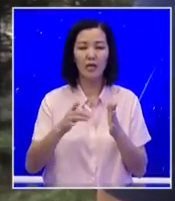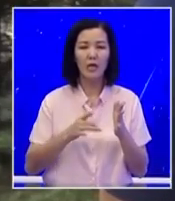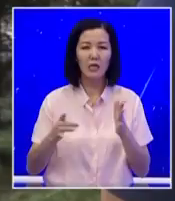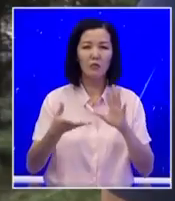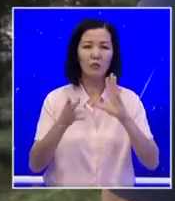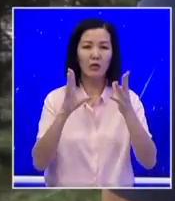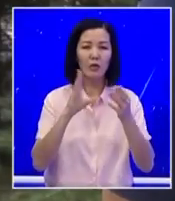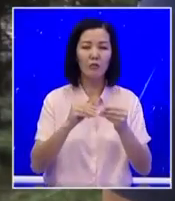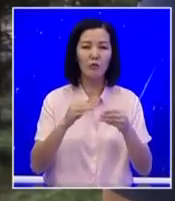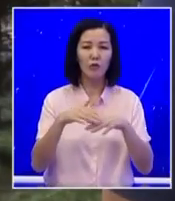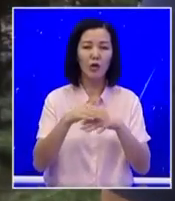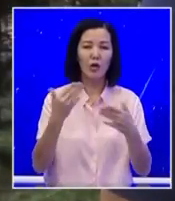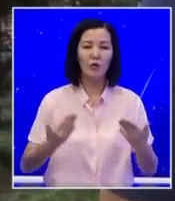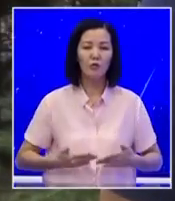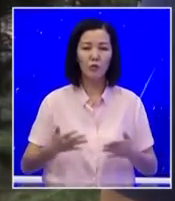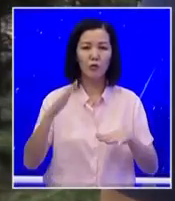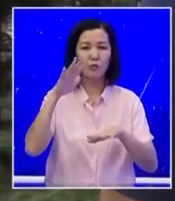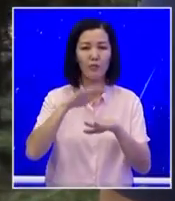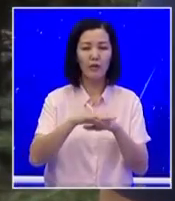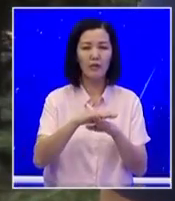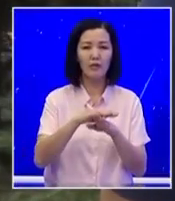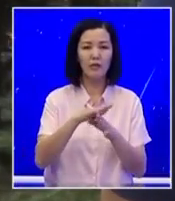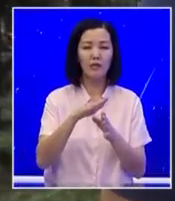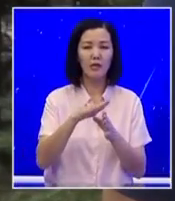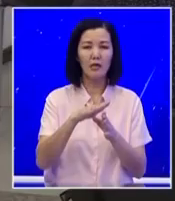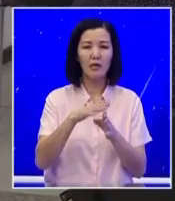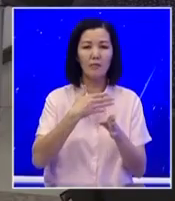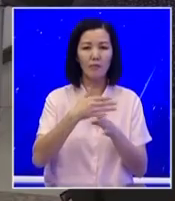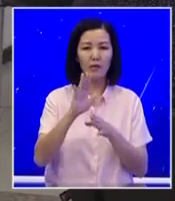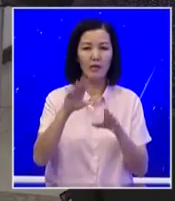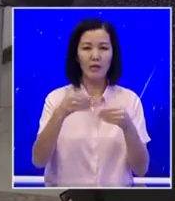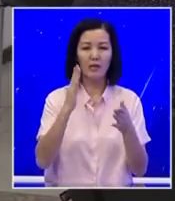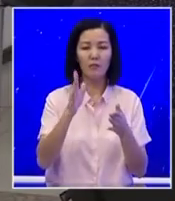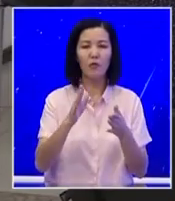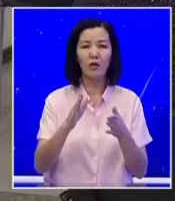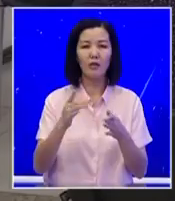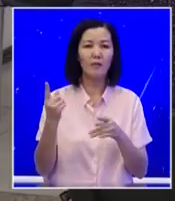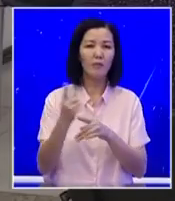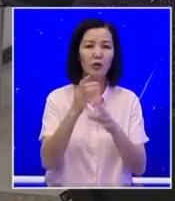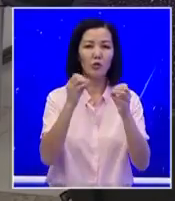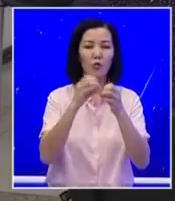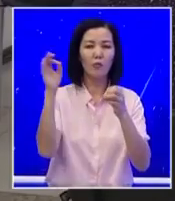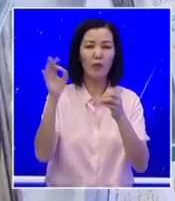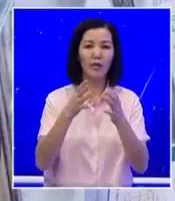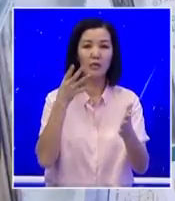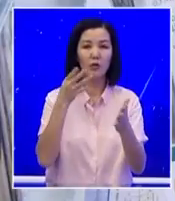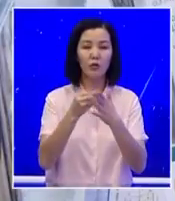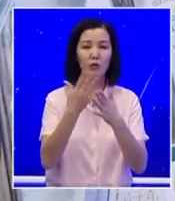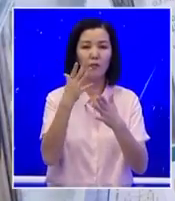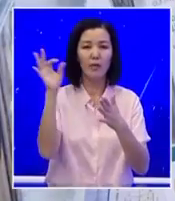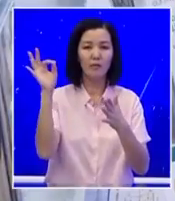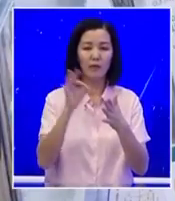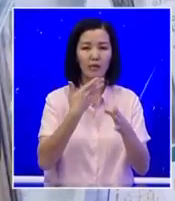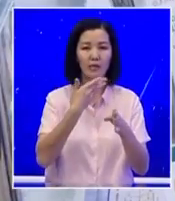жаңағы тұрғын үй жинақ банкі арқылы реализация етіледі. Пәтер құнының алғашқы тек 10% жарнасын төлеп,